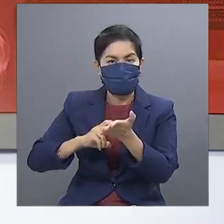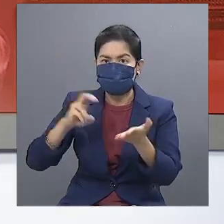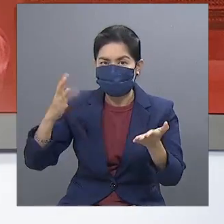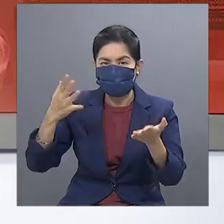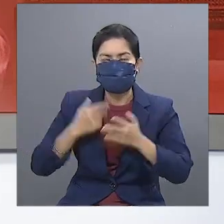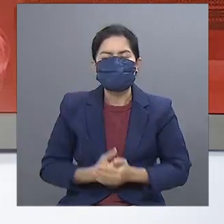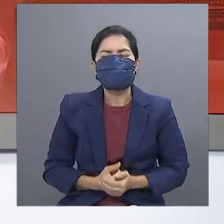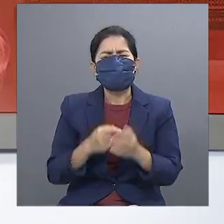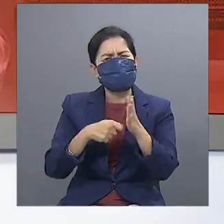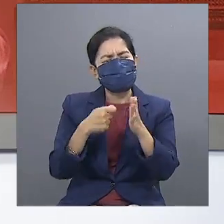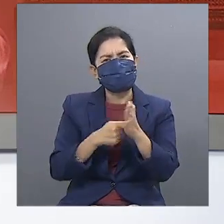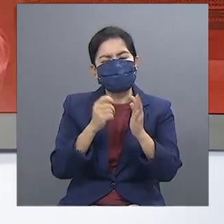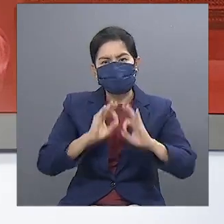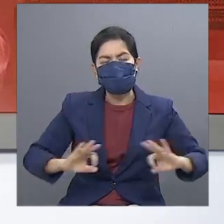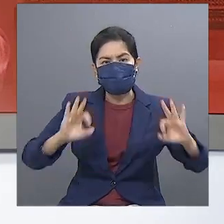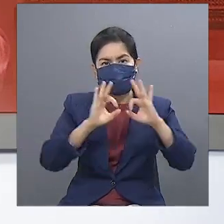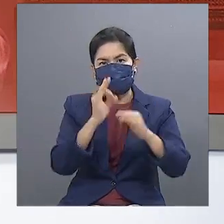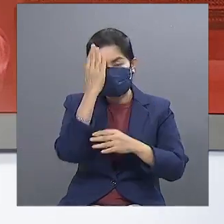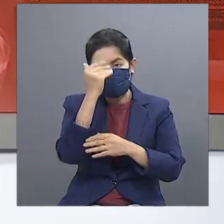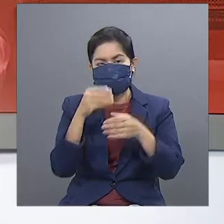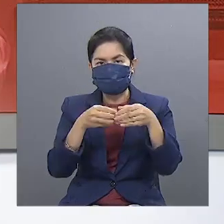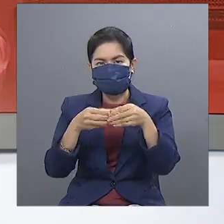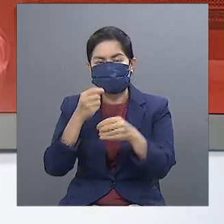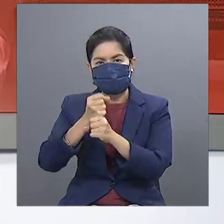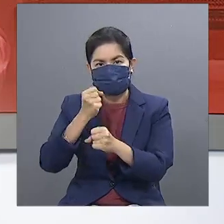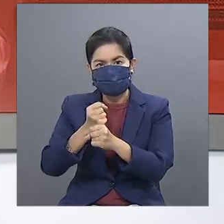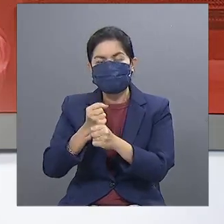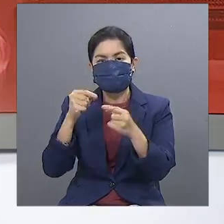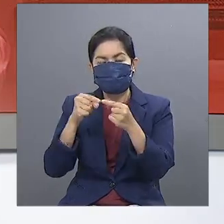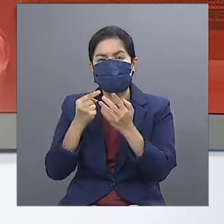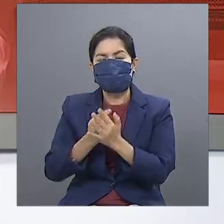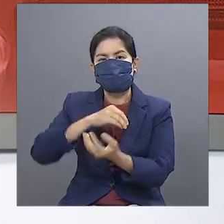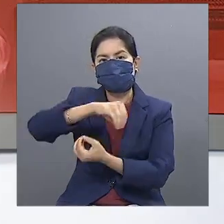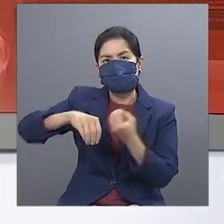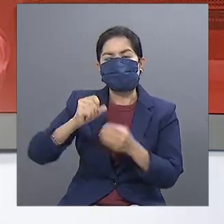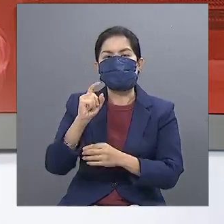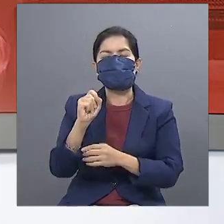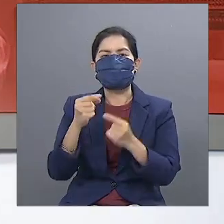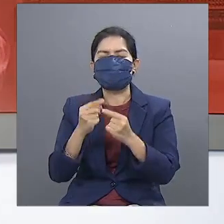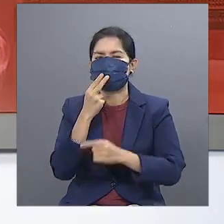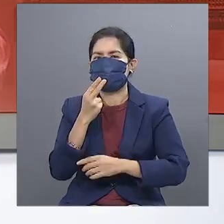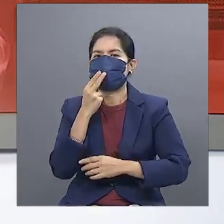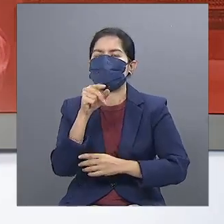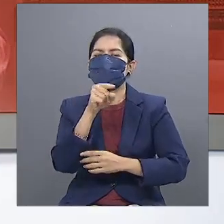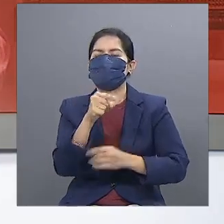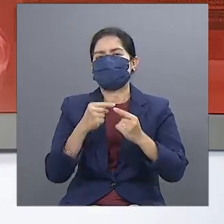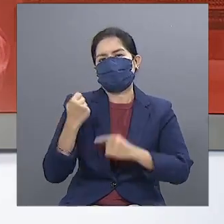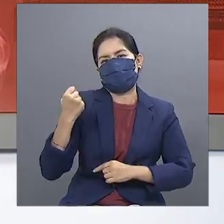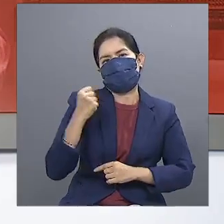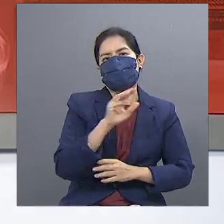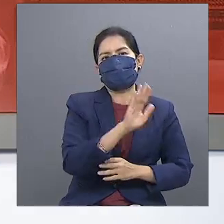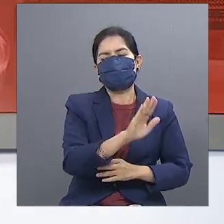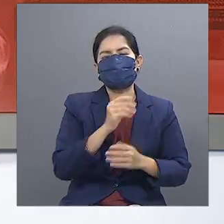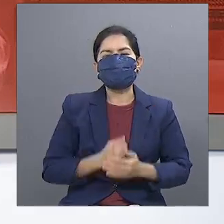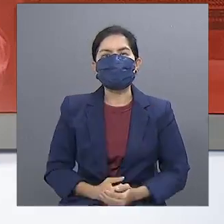ลักๆมาจากการแทรกแซงของกลุ่มธุรกิจที่เกี่ยวข้องค่ะสิ่งนี้สอดคล้องกับดัชนีล็อบบี้ยาสูบนะคะซึ่งสวิตเ